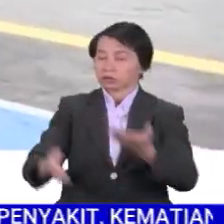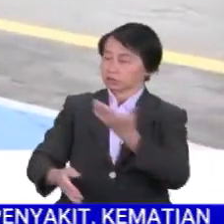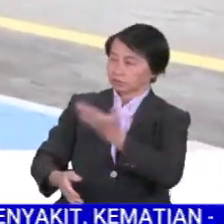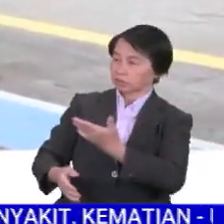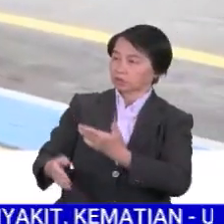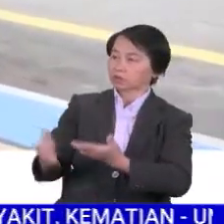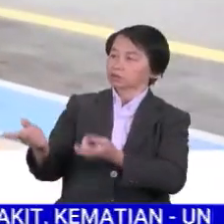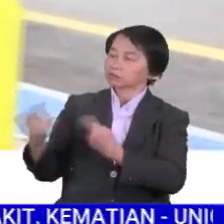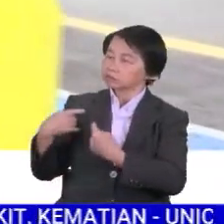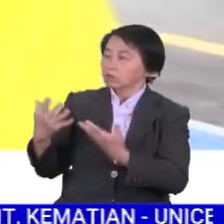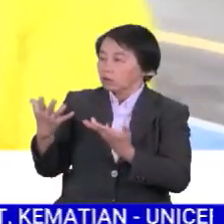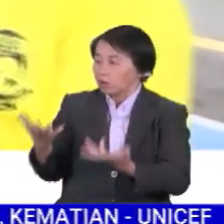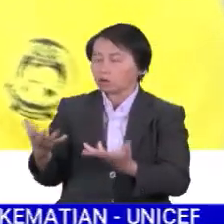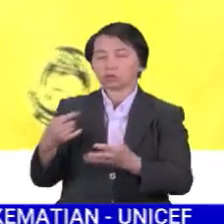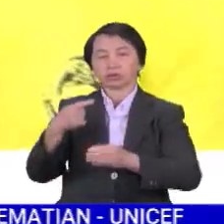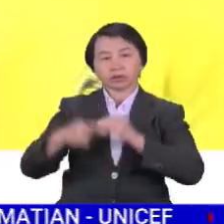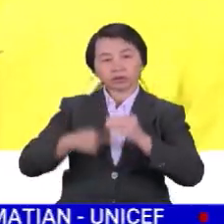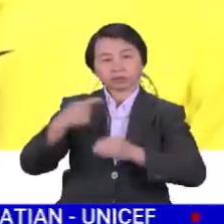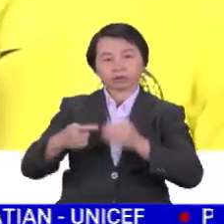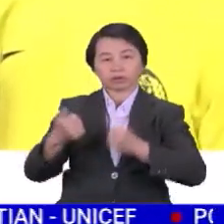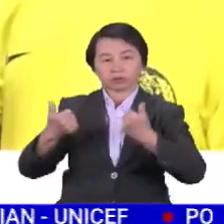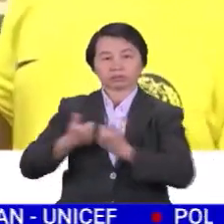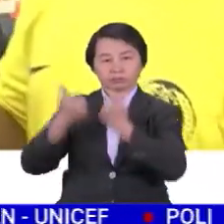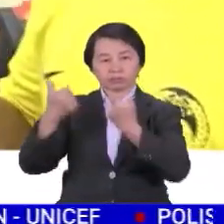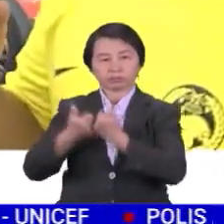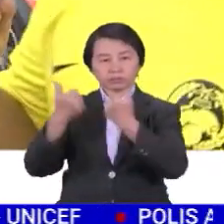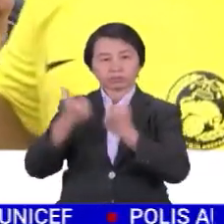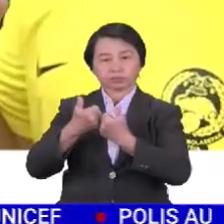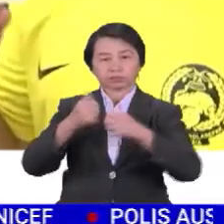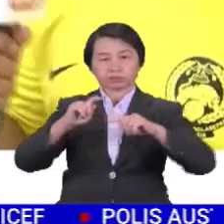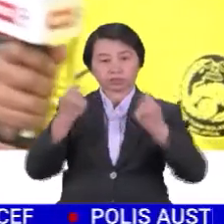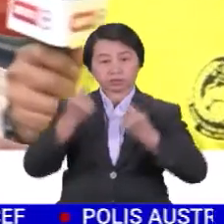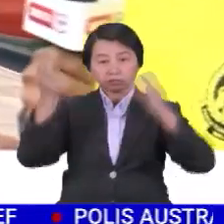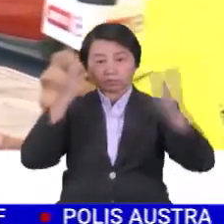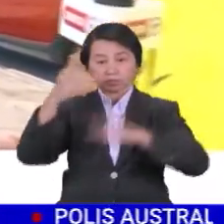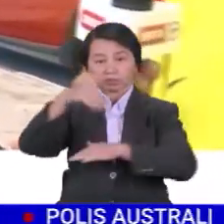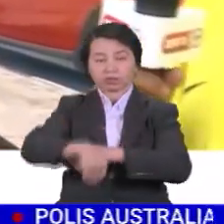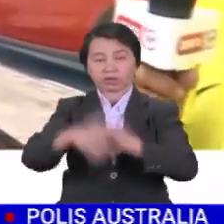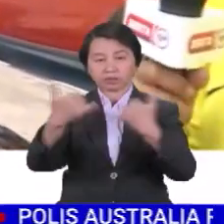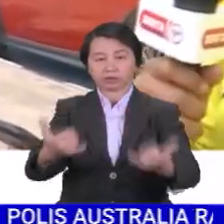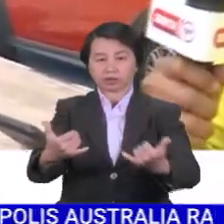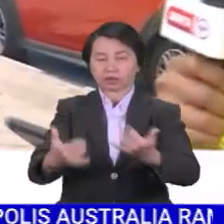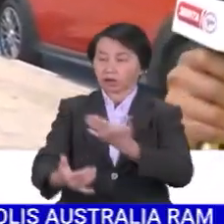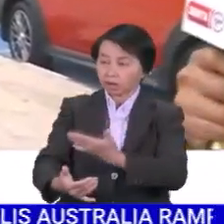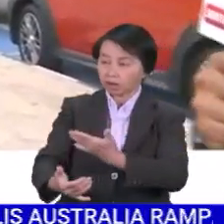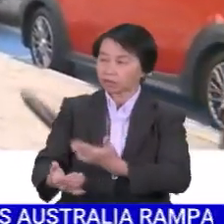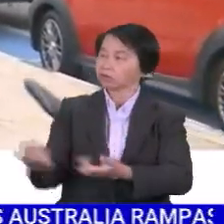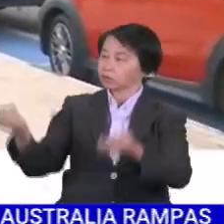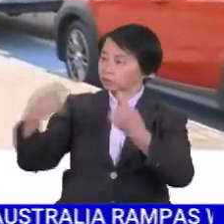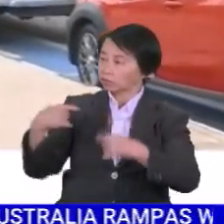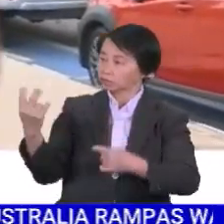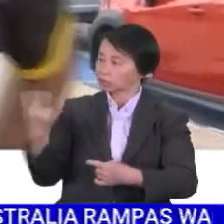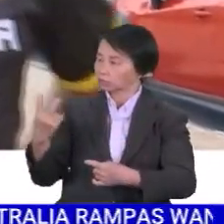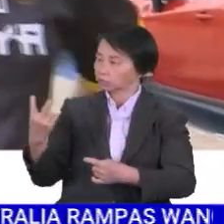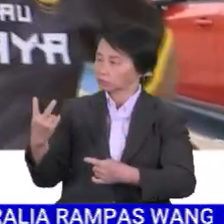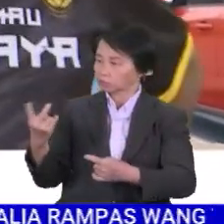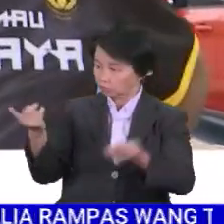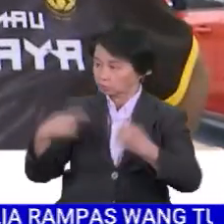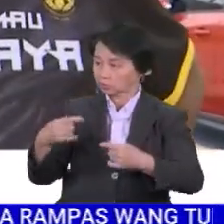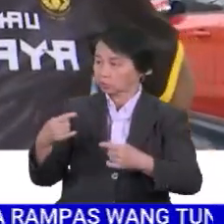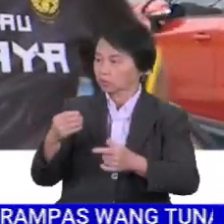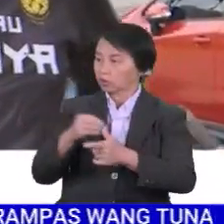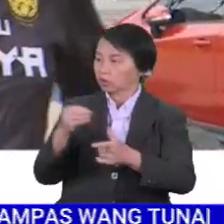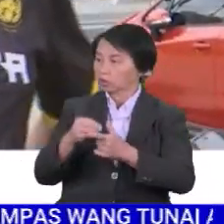mendapatkan reaksi tentang perlawanan harimau melihat pada malam ini jadi eee datang eh berdua ke sini